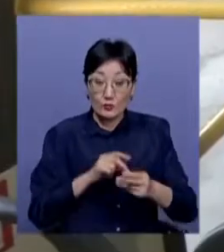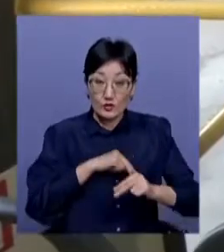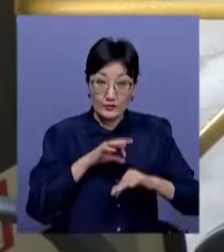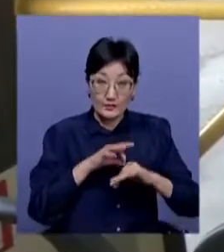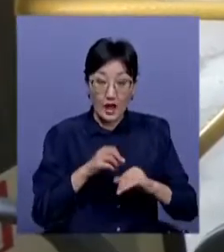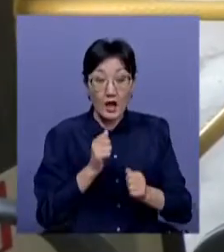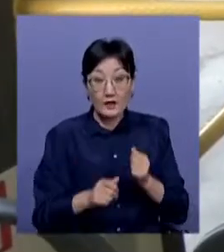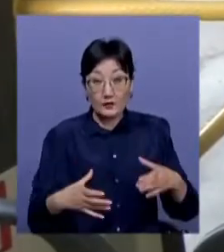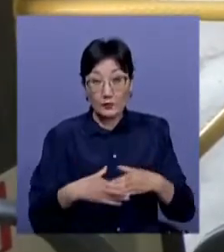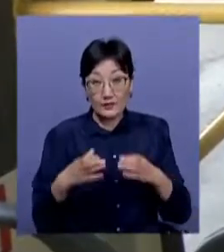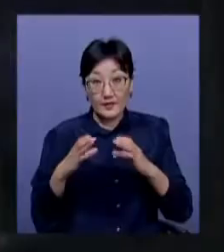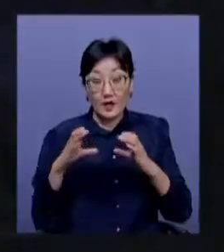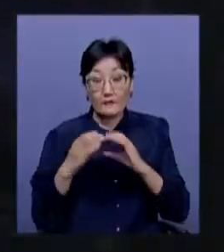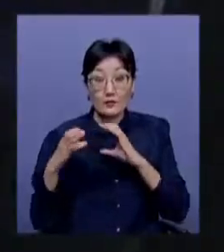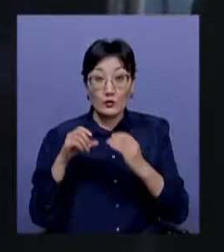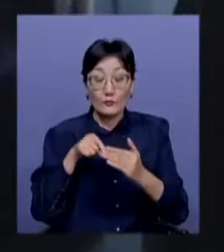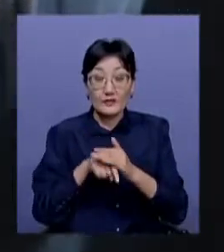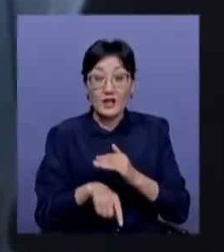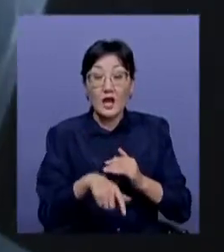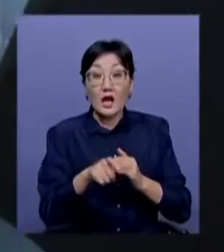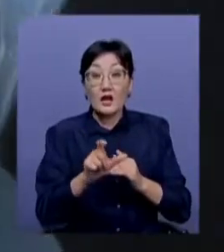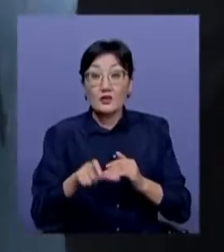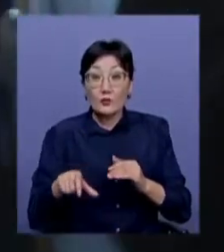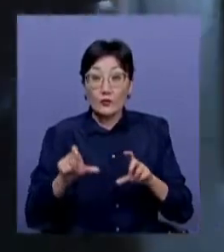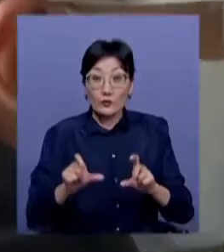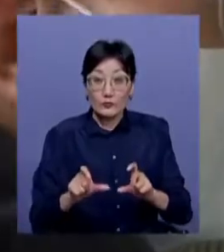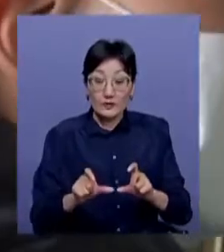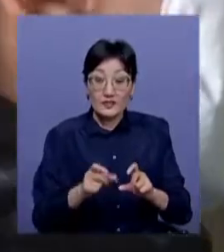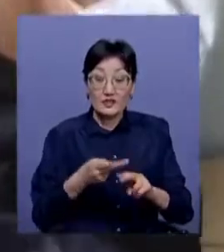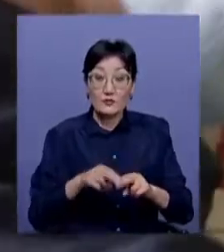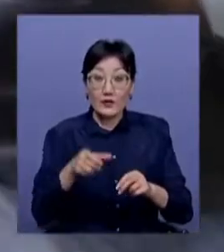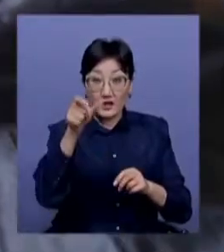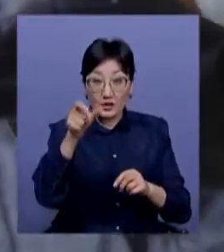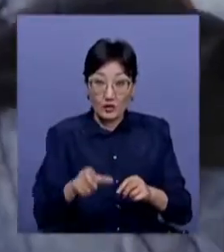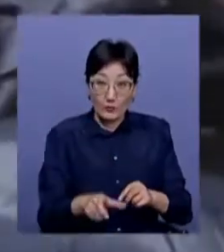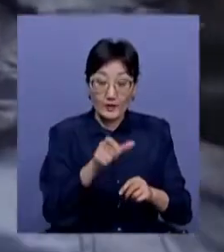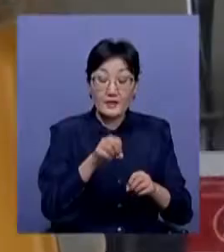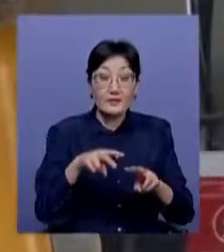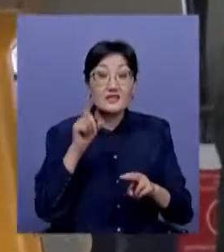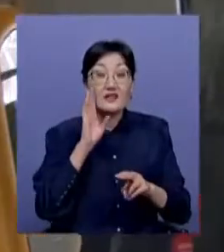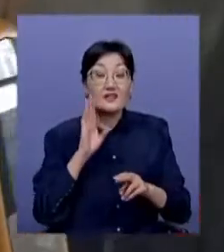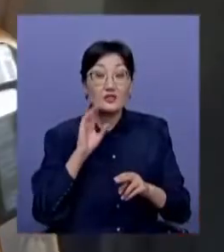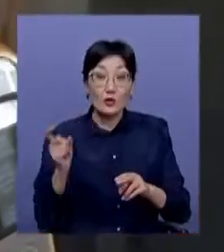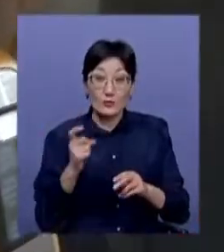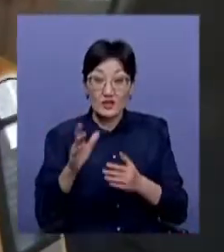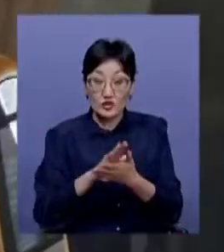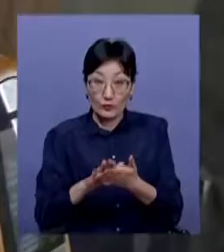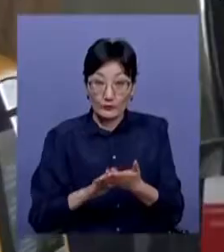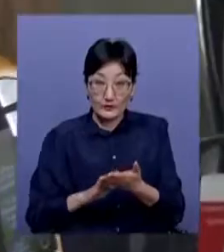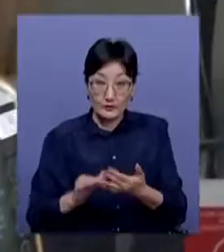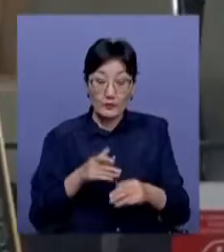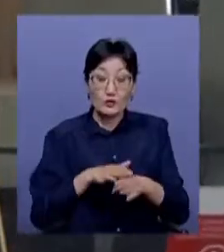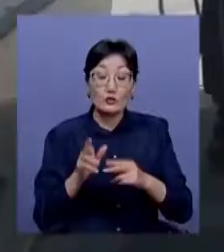Әрбір бригада автобус салонын жолаушылар отыратын орындықтар мен тұтқаларды арнайы хлор ерітіндісімен өңдейді. Ал тазалау жұмыстары